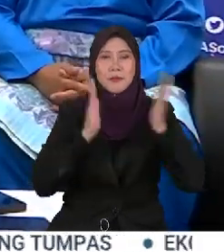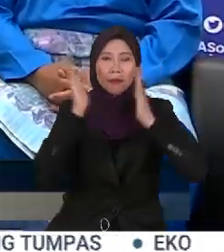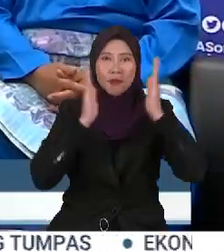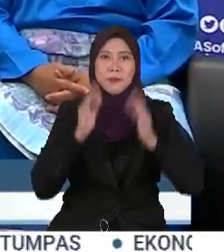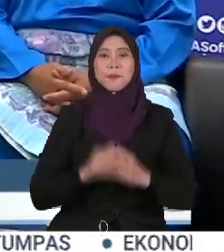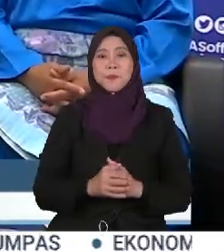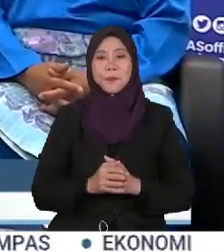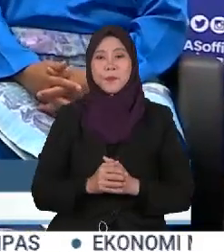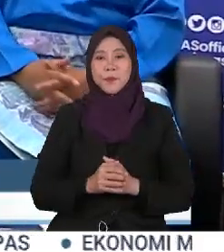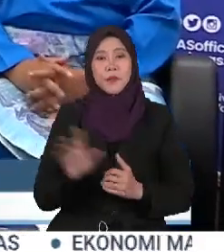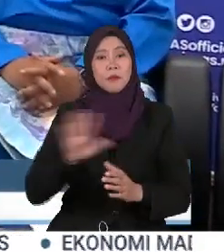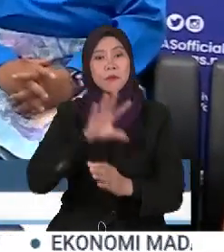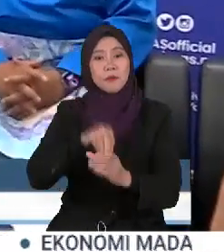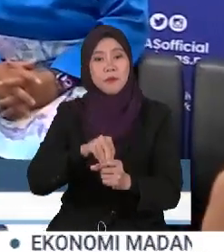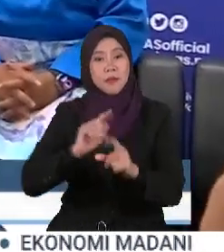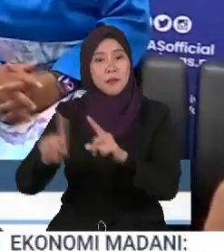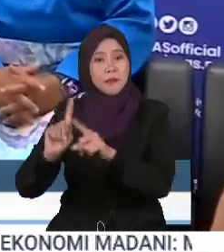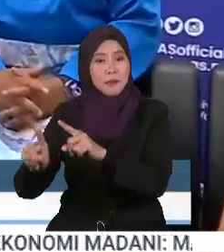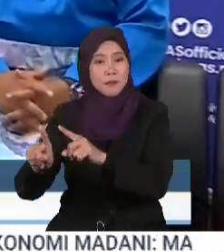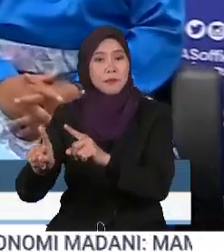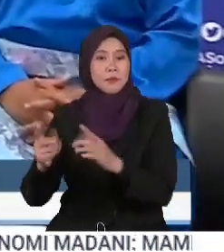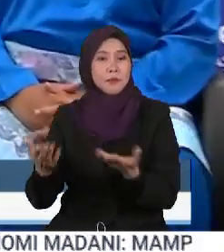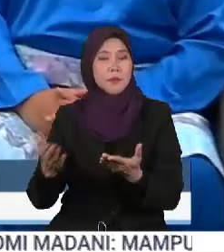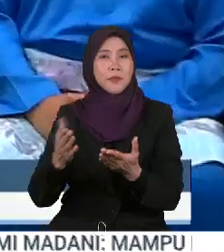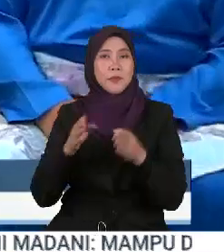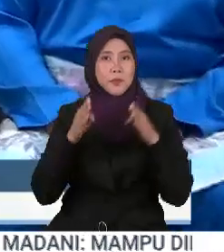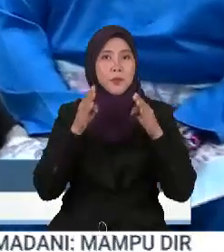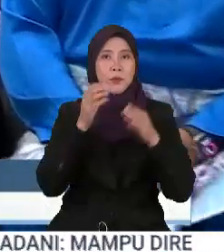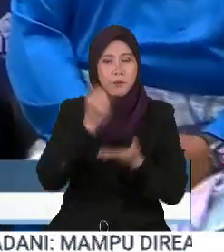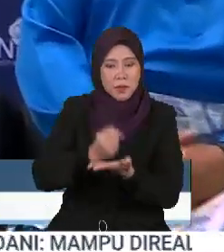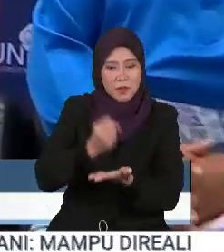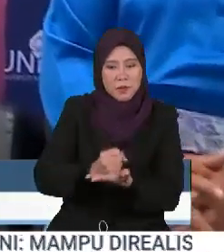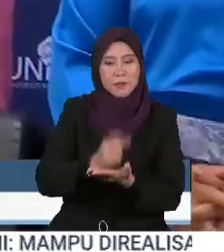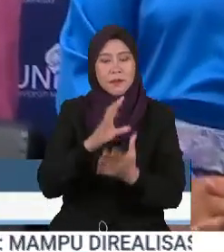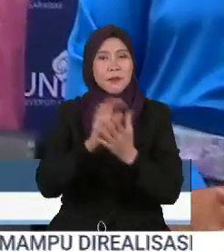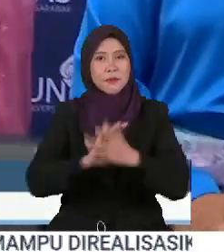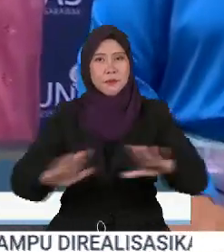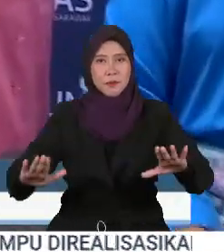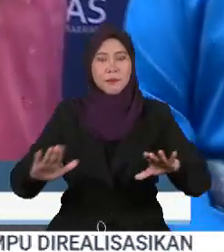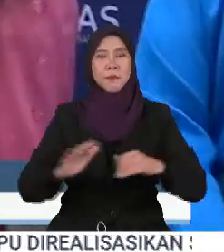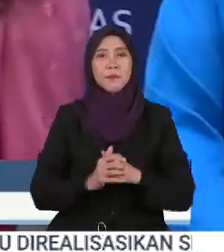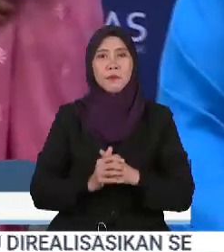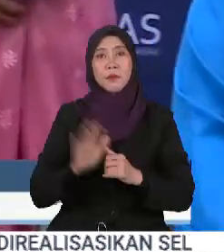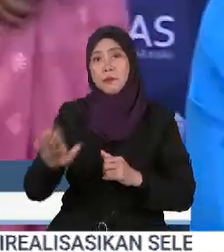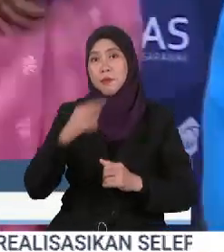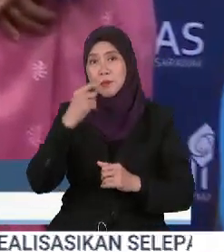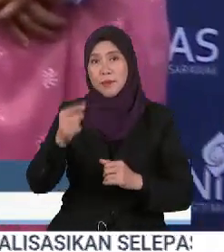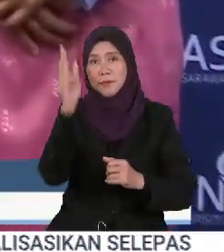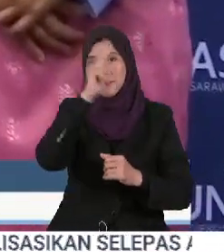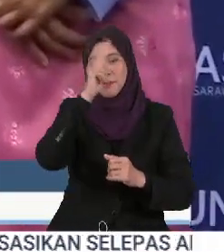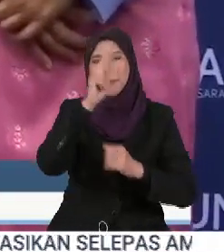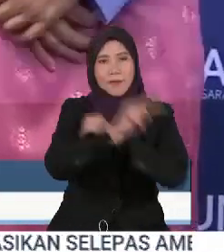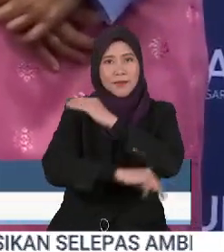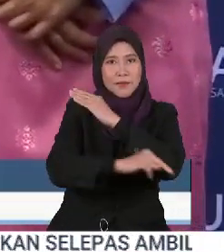Ini kerana ia melibatkan pelbagai aspek khususnya dari sudut imigresen dan keselamatan. Beliau menambah kerajaan negeri